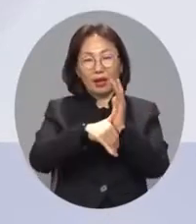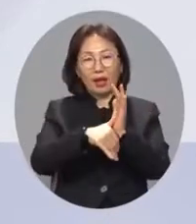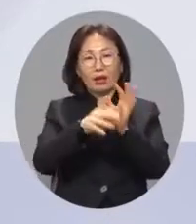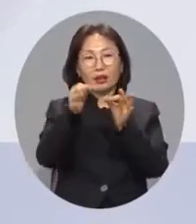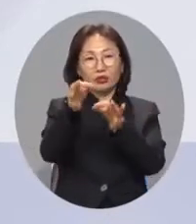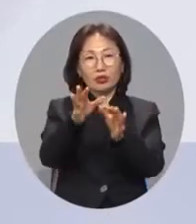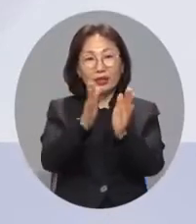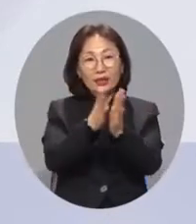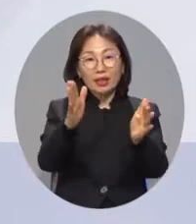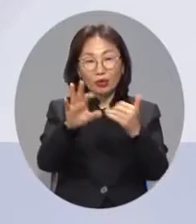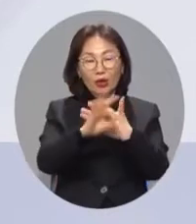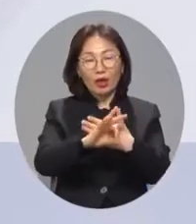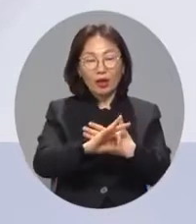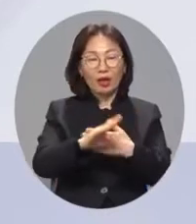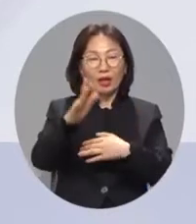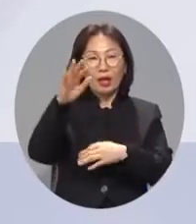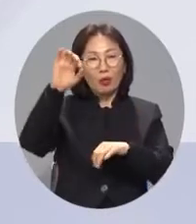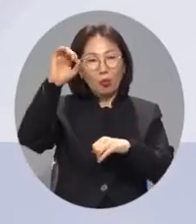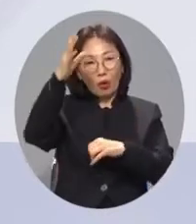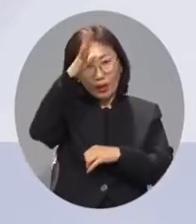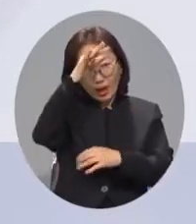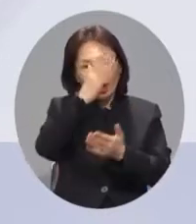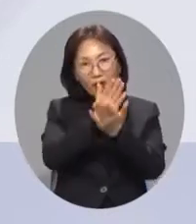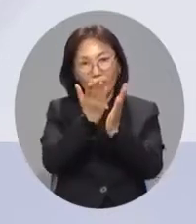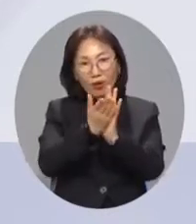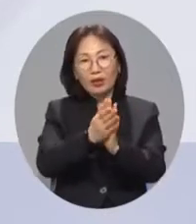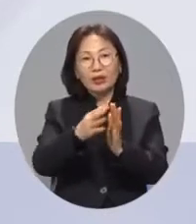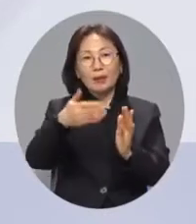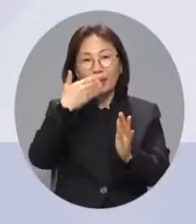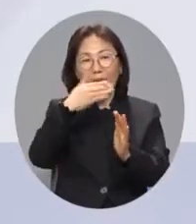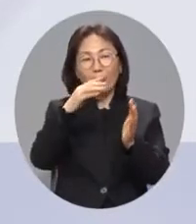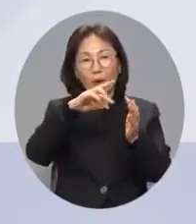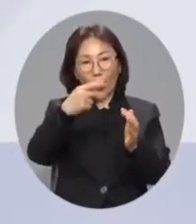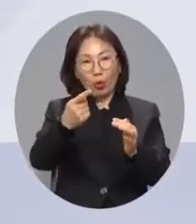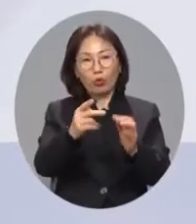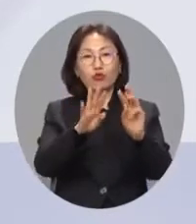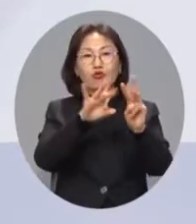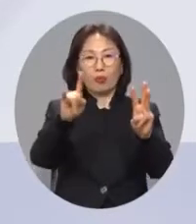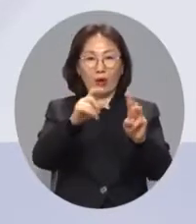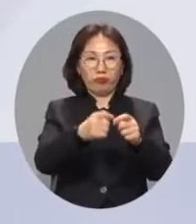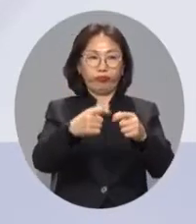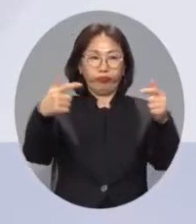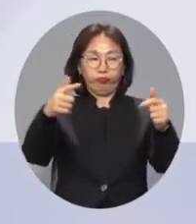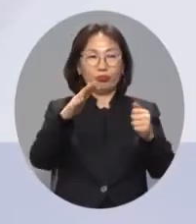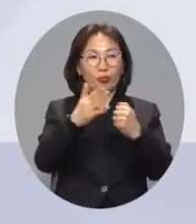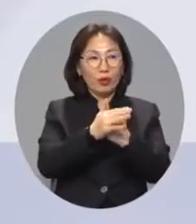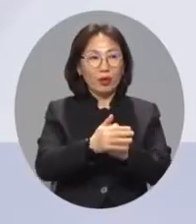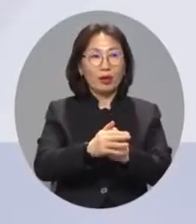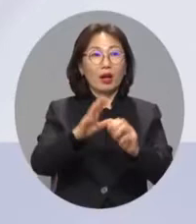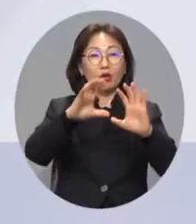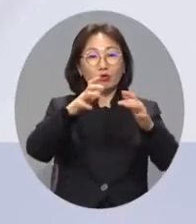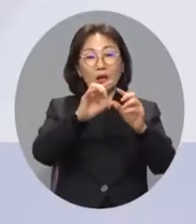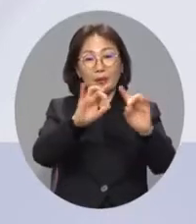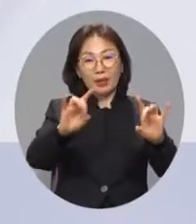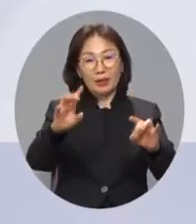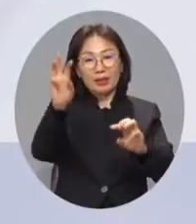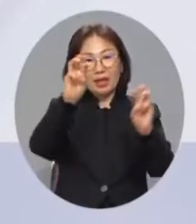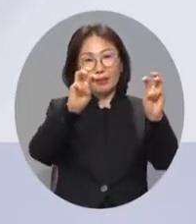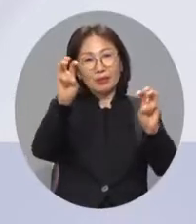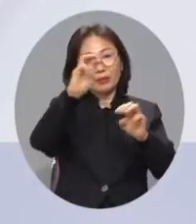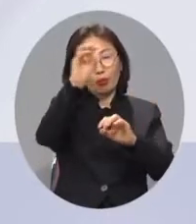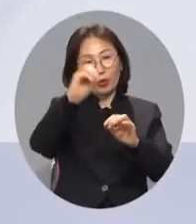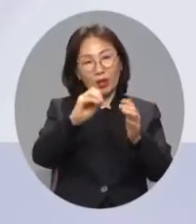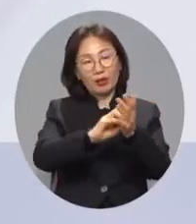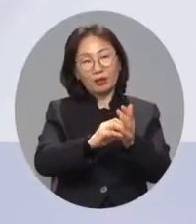시작된 반려동물 사료도 2배 넘게 수출이 증가했습니다. 국가별로는 전체 점유율의 30% 이상을 차지하는